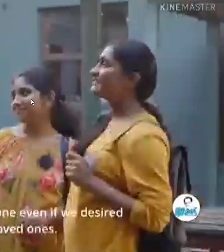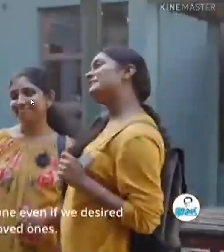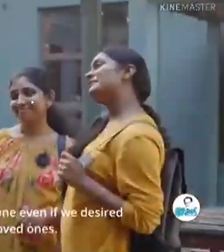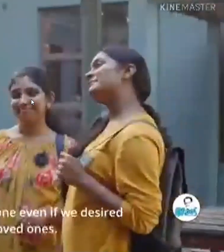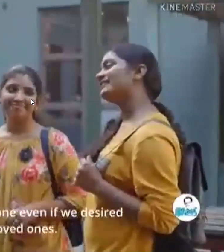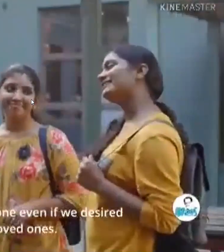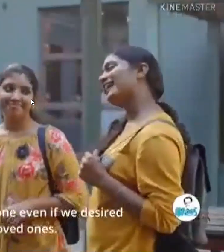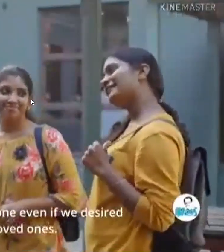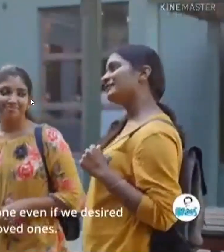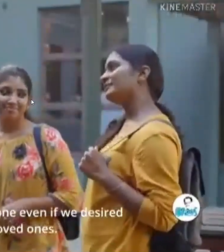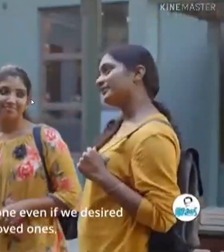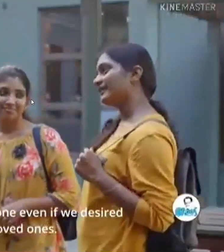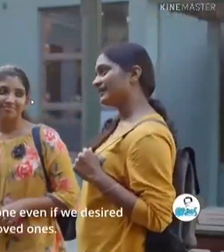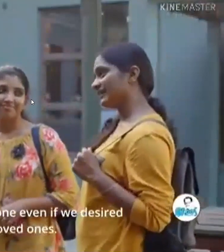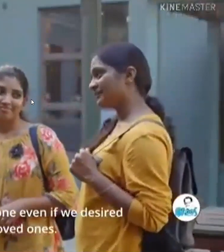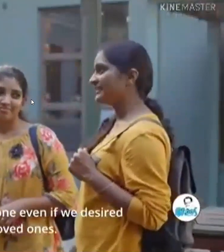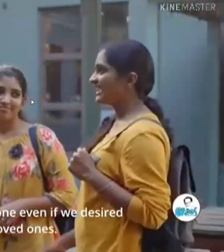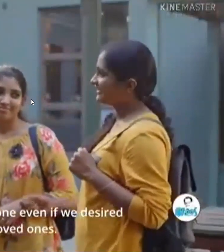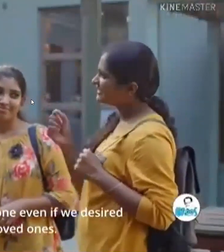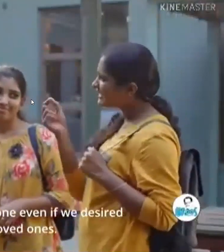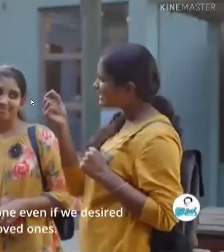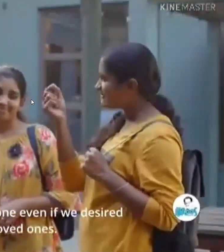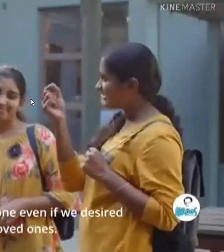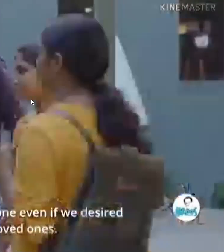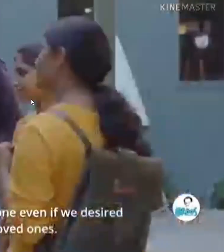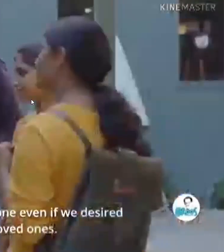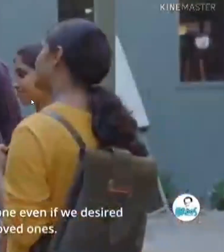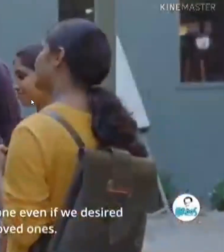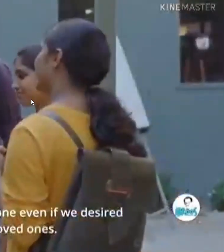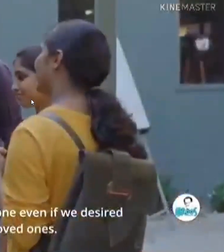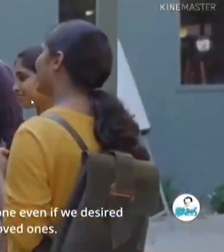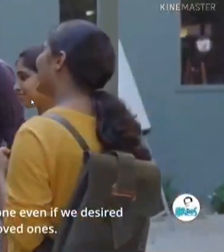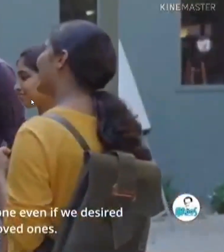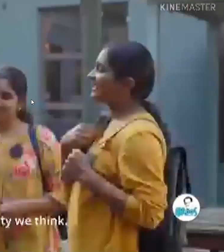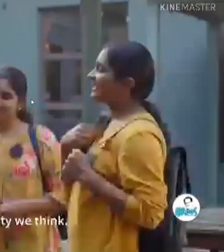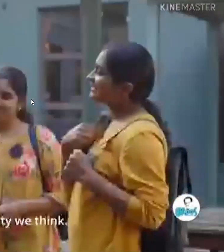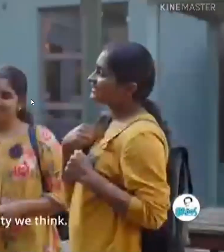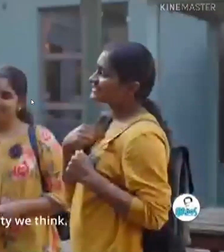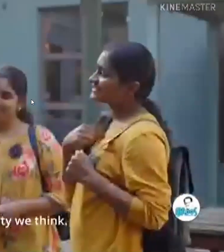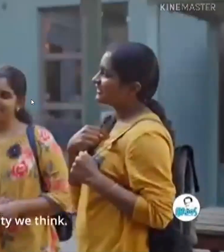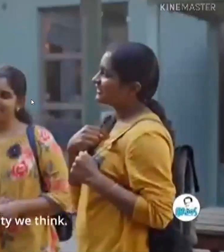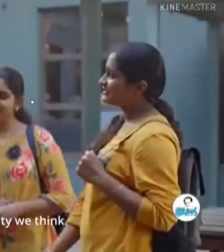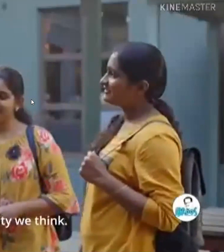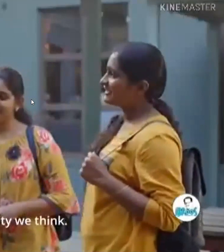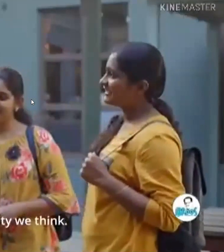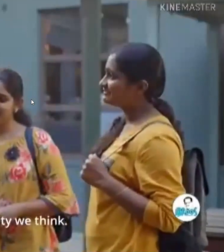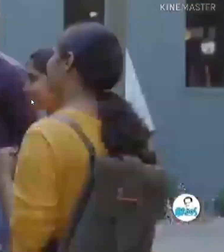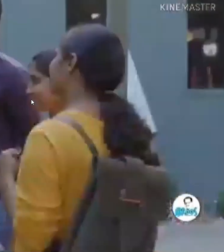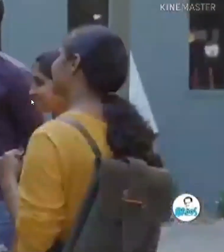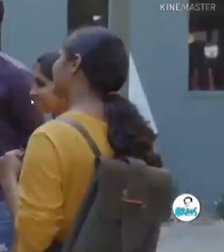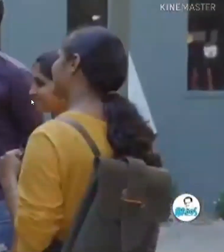ജീവിതത്തിൽ നമ്മെ മനസ്സിലാക്കുന്ന ആരെങ്കിലും ഒക്കെ കൂടെ ഉണ്ടാവണം എന്ന് ആഗ്രഹിക്കുന്ന ചില സമയങ്ങളിൽ നമ്മൾ ഒറ്റപ്പെട്ടു പോകാറില്ലേ? അതല്ലേ സാർ ഒരാളുടെ ഏറ്റവും വലിയ